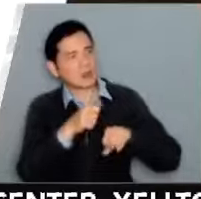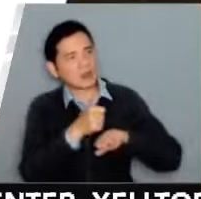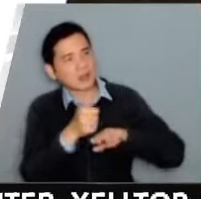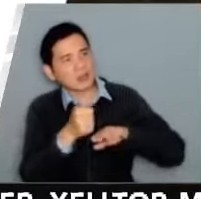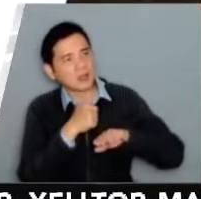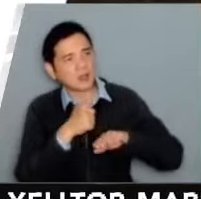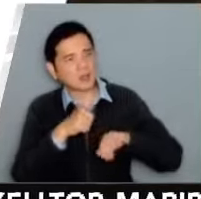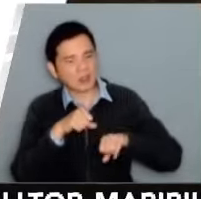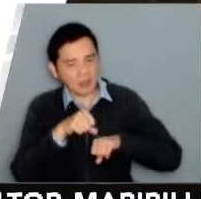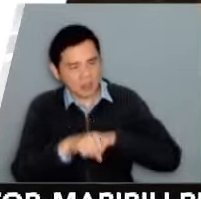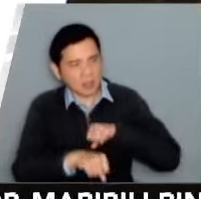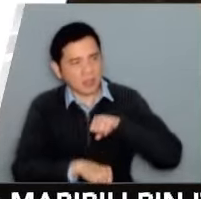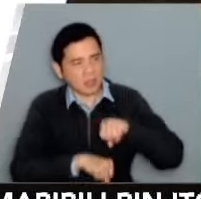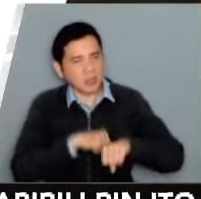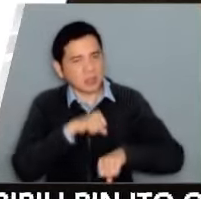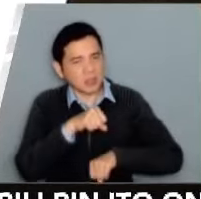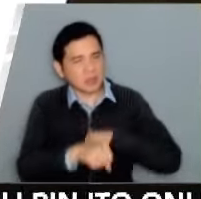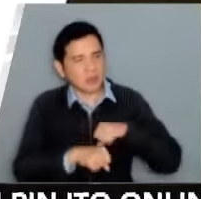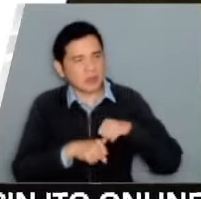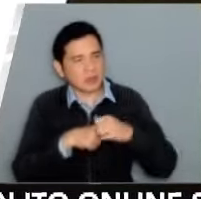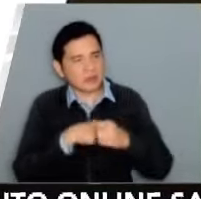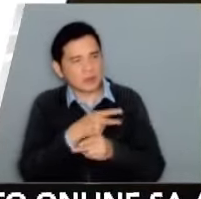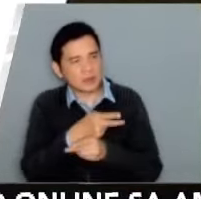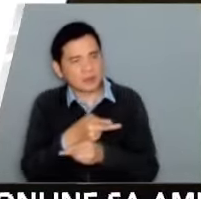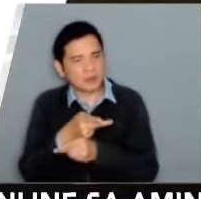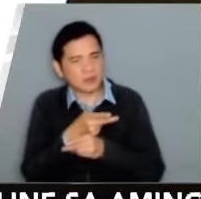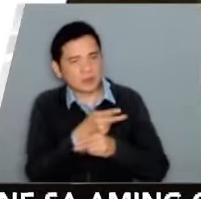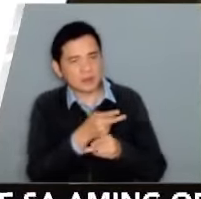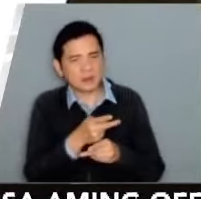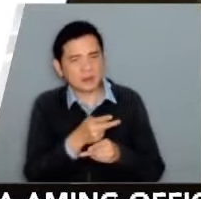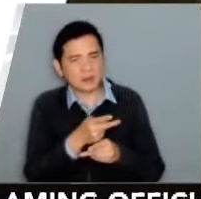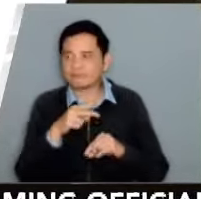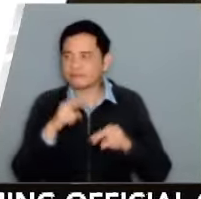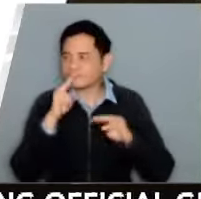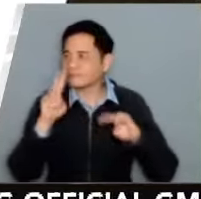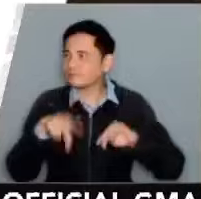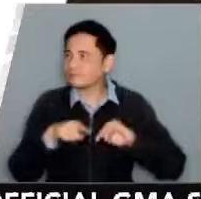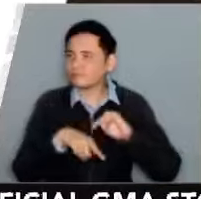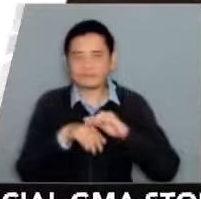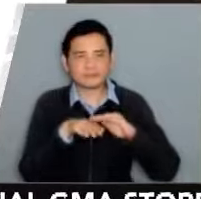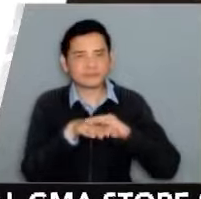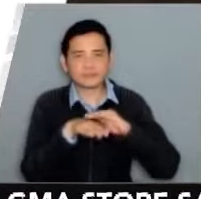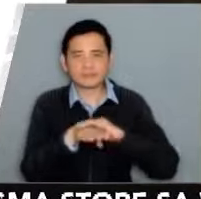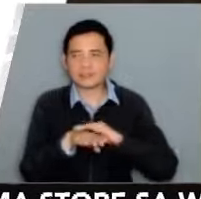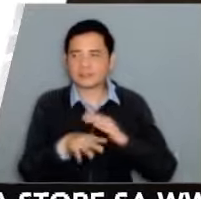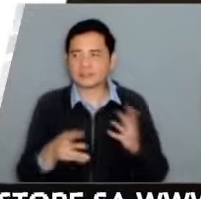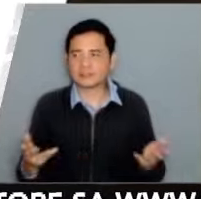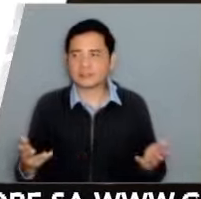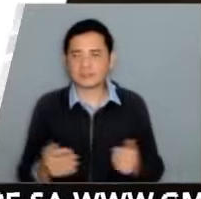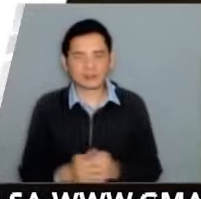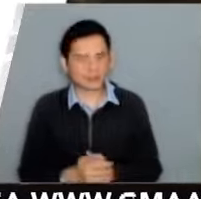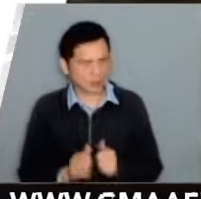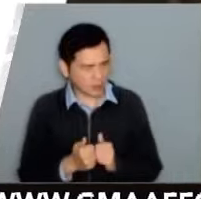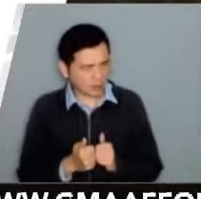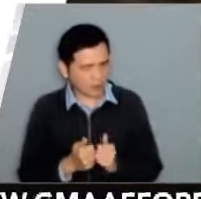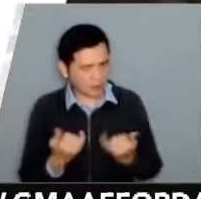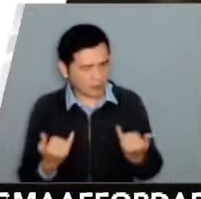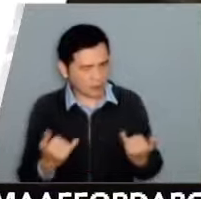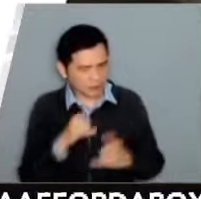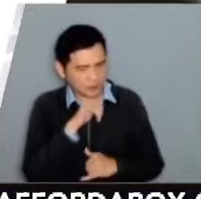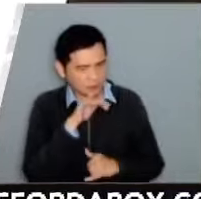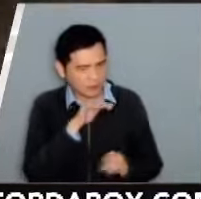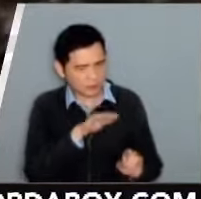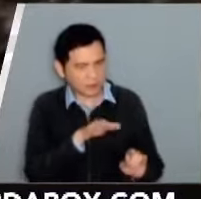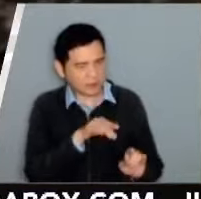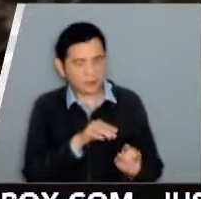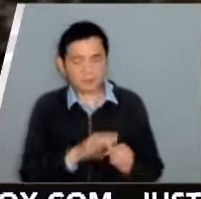ako eh. Oo. Na ganito yung daan. Wala kasing harang dito sa kanto eh. Paano yan? Putik na yung ano mo? Pagkatsagaan na